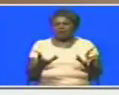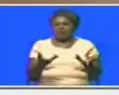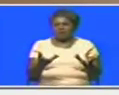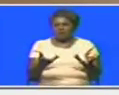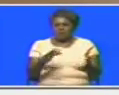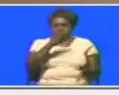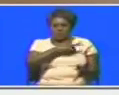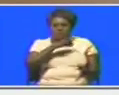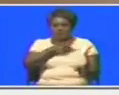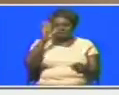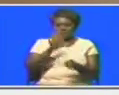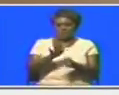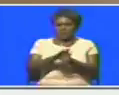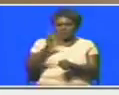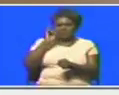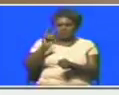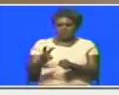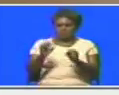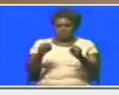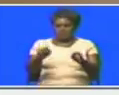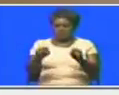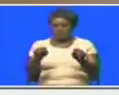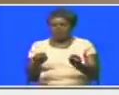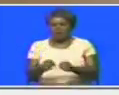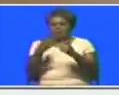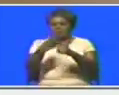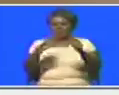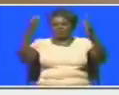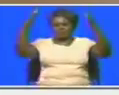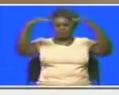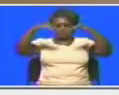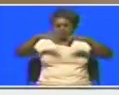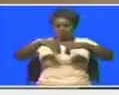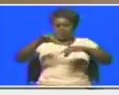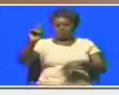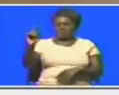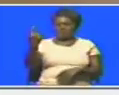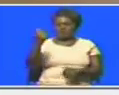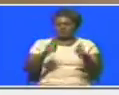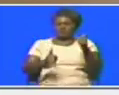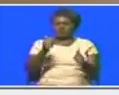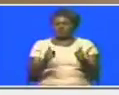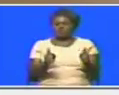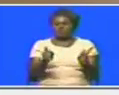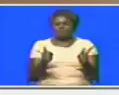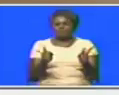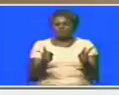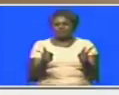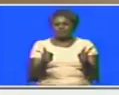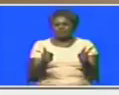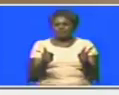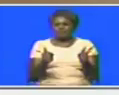na faida nyingi ambazo tunaona zitatokea katika huu mkutano. Kwanza ikiwemo ni